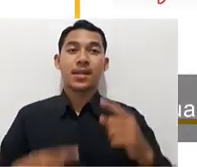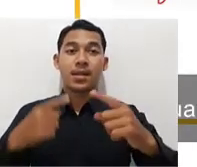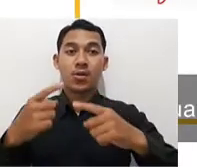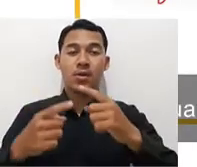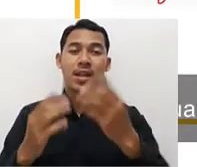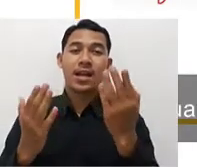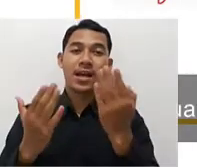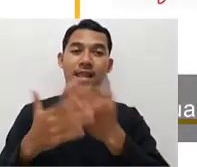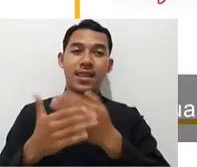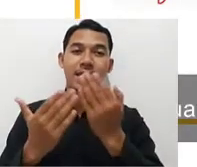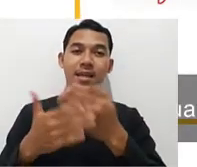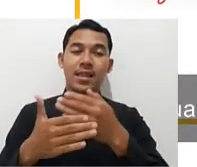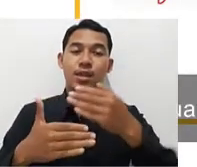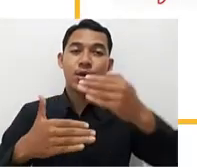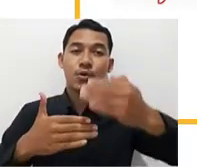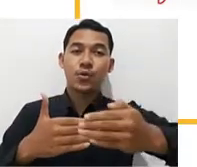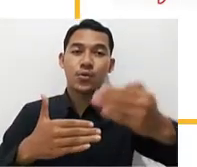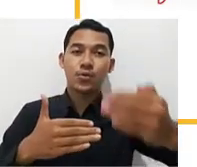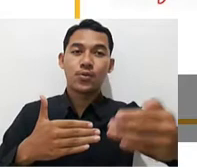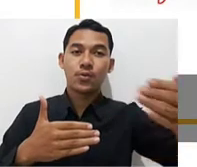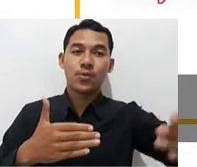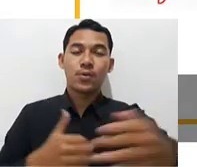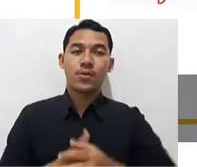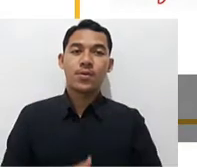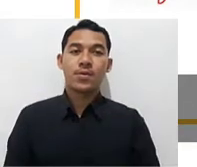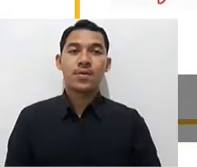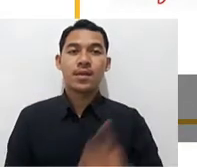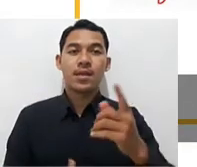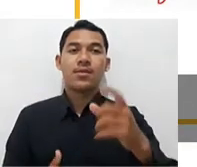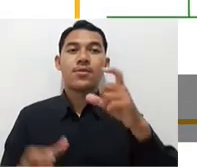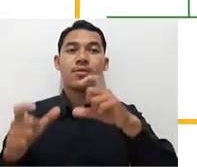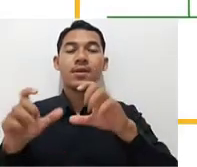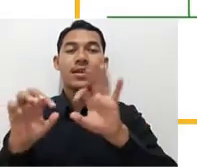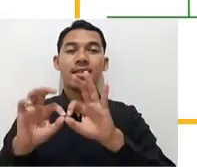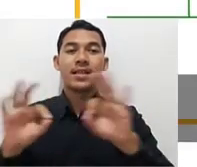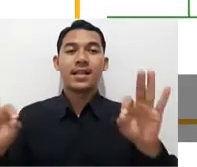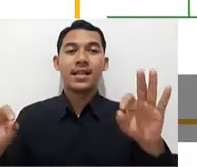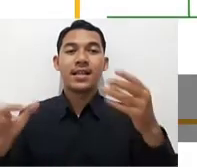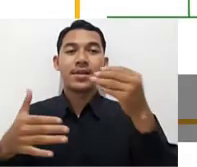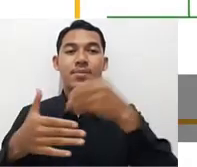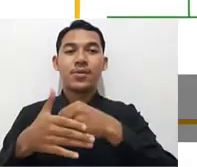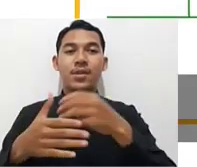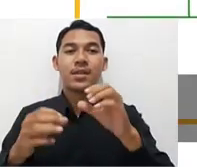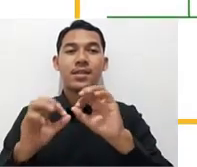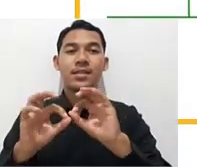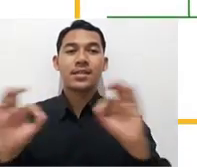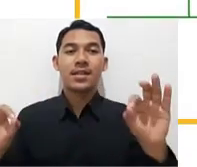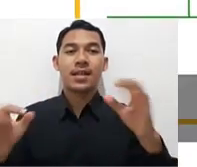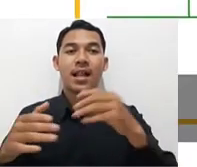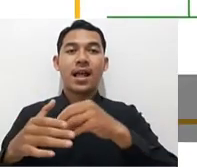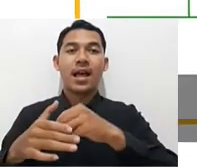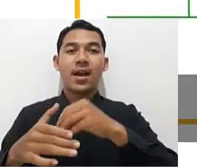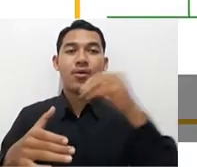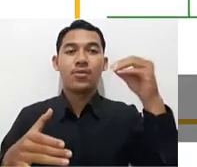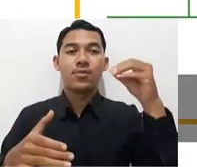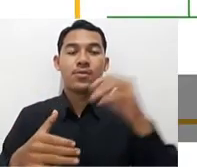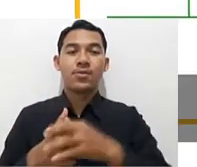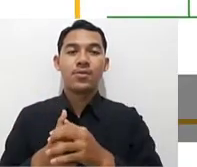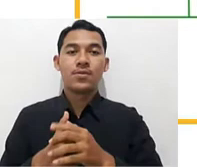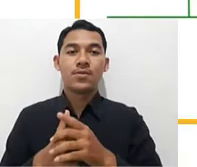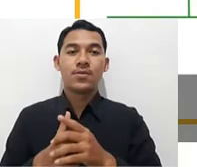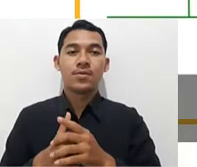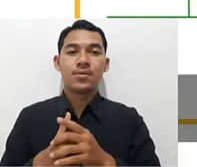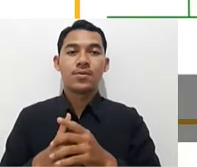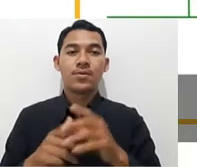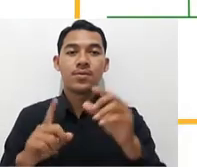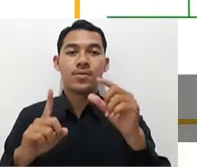bergantian itu tuh, secara berurutan ya. Ini untuk serial input, serial output. Nah, selanjutnya di serial input, parallel